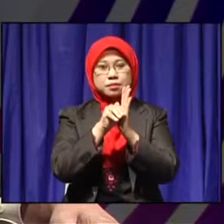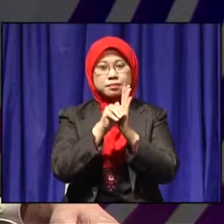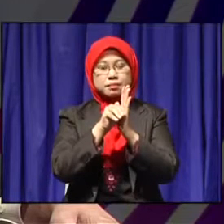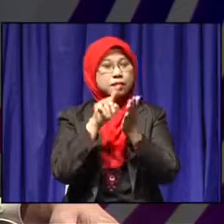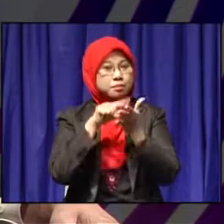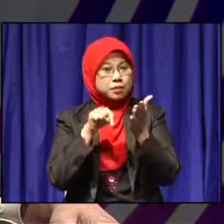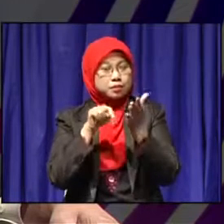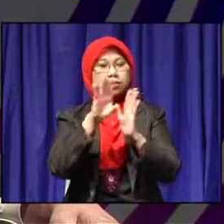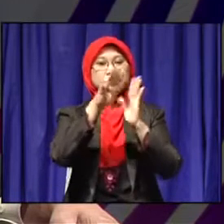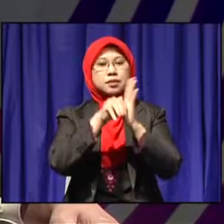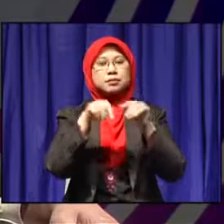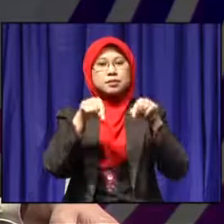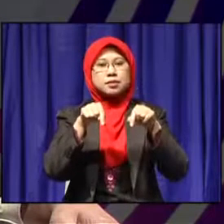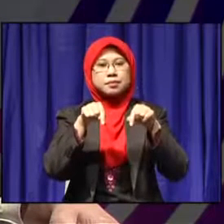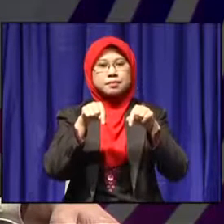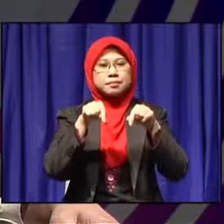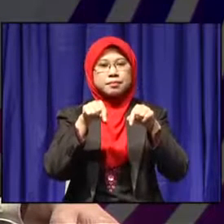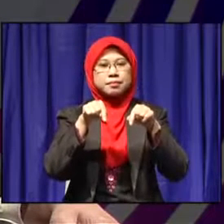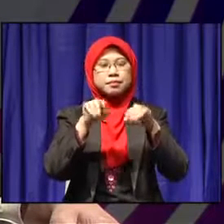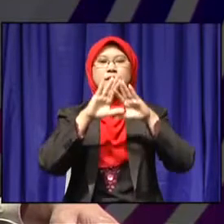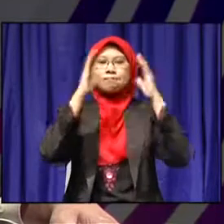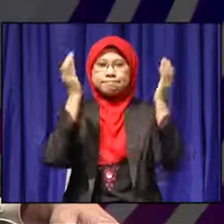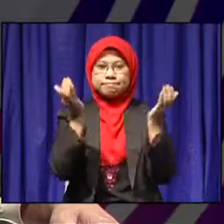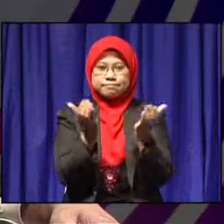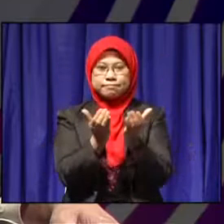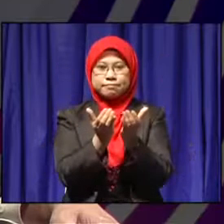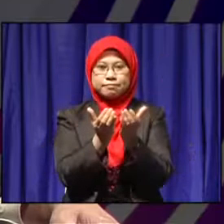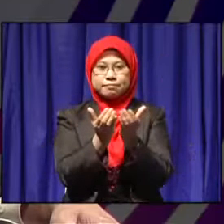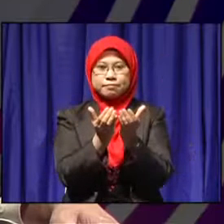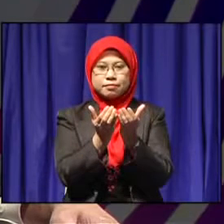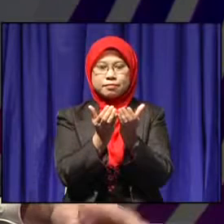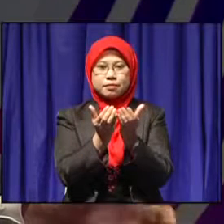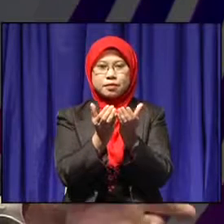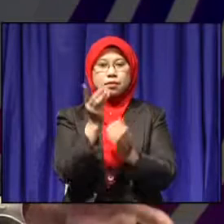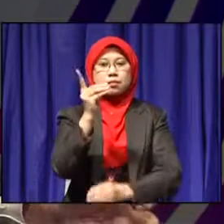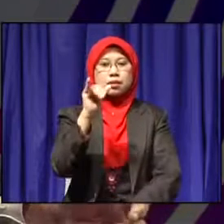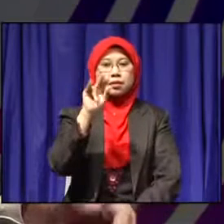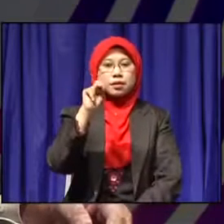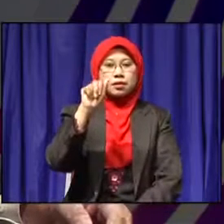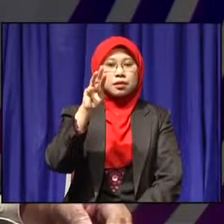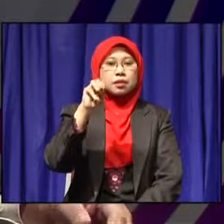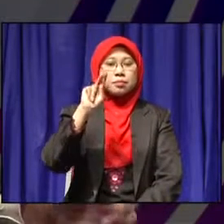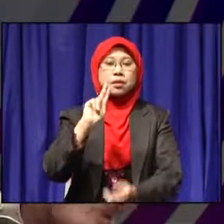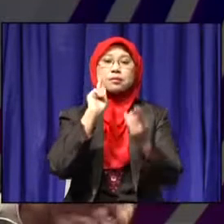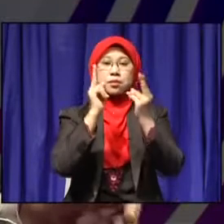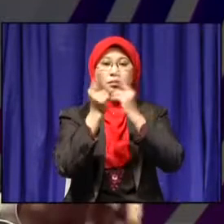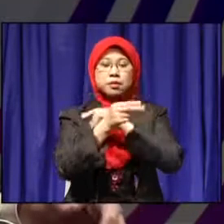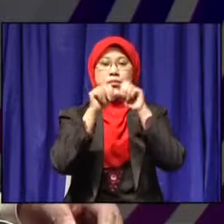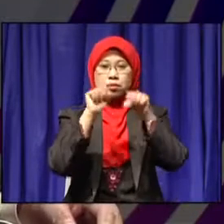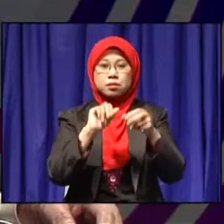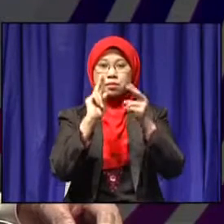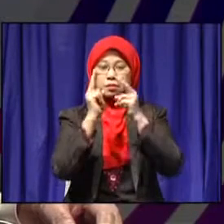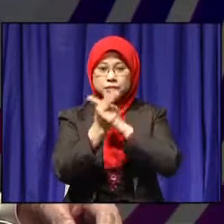kurikulum ini sebenarnya bersifat dinamik oleh karena dia bersifat dan emik tidak Static jadi Kurikulum